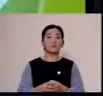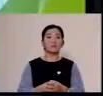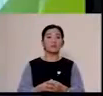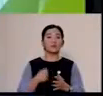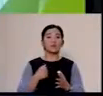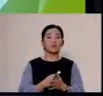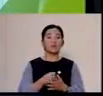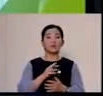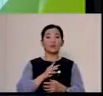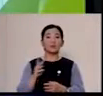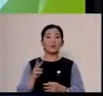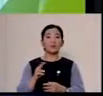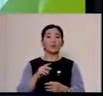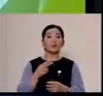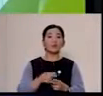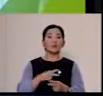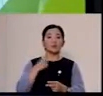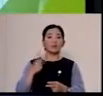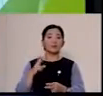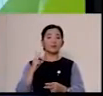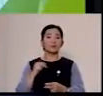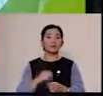до миллиона округлили число.